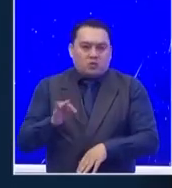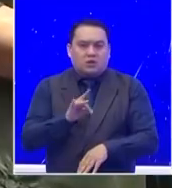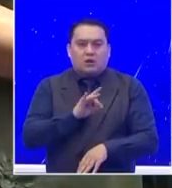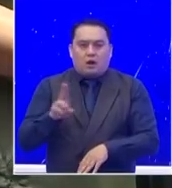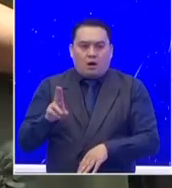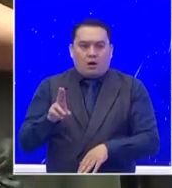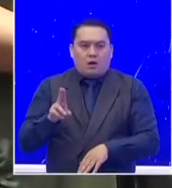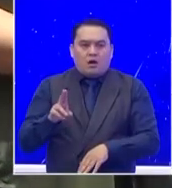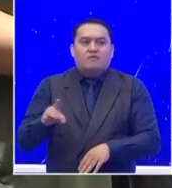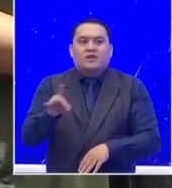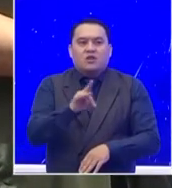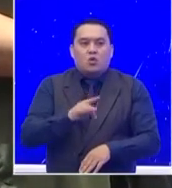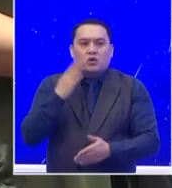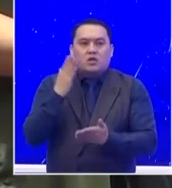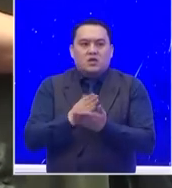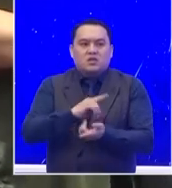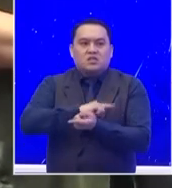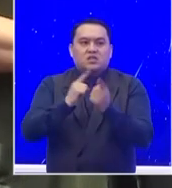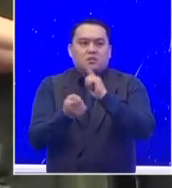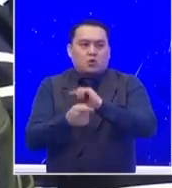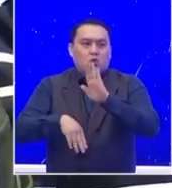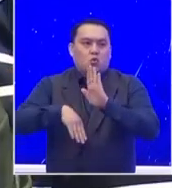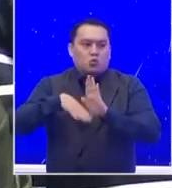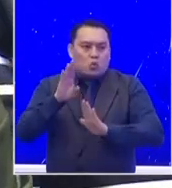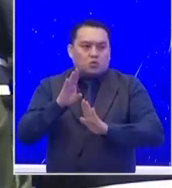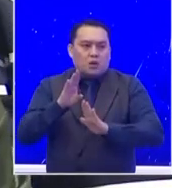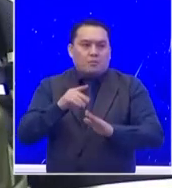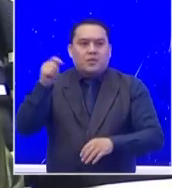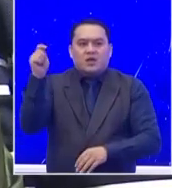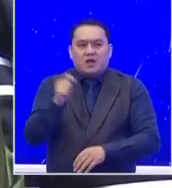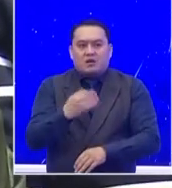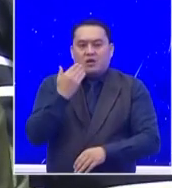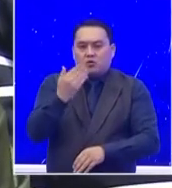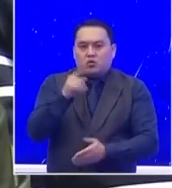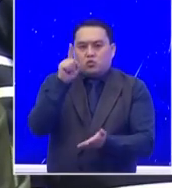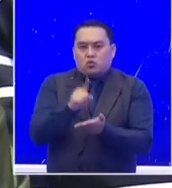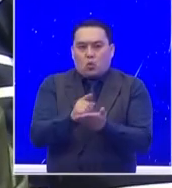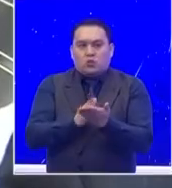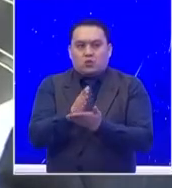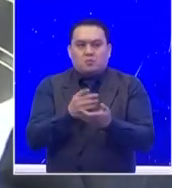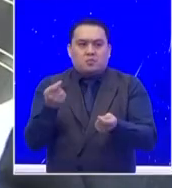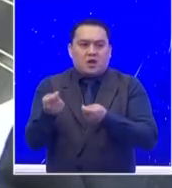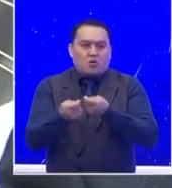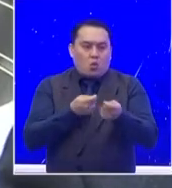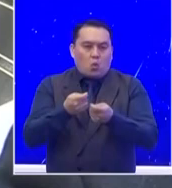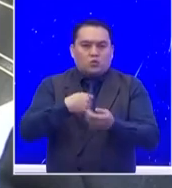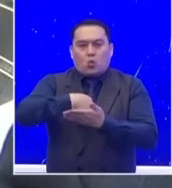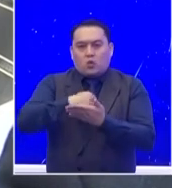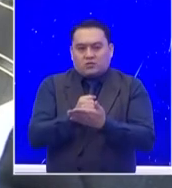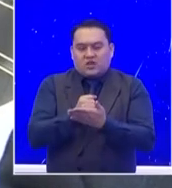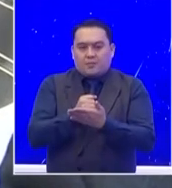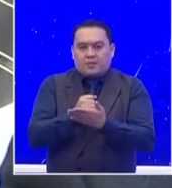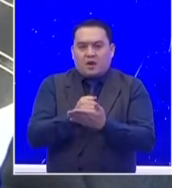республики. Ведь в регионе многое изменилось в лучшую сторону с приходом его на должность первого руководителя, утверждают